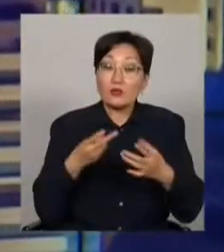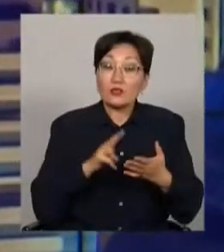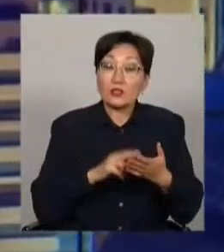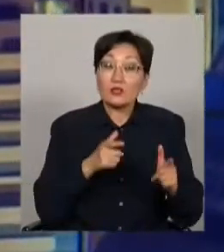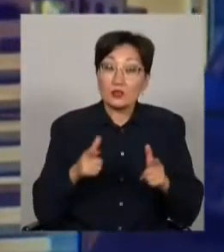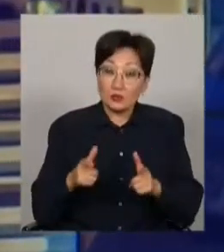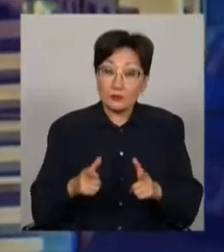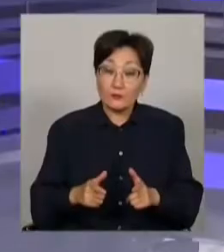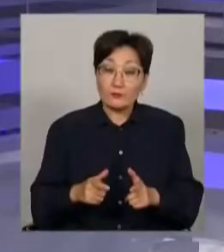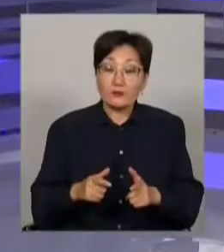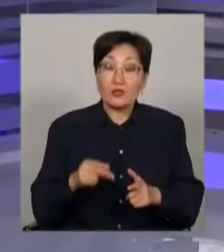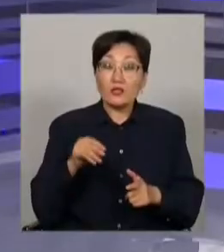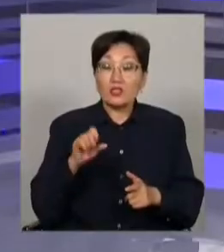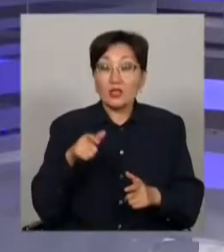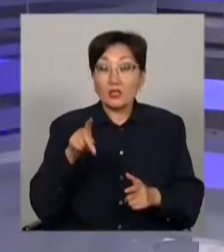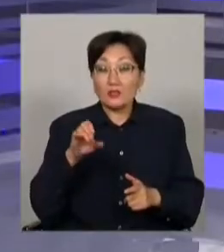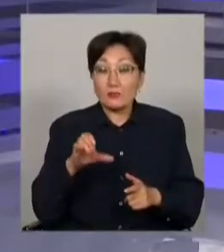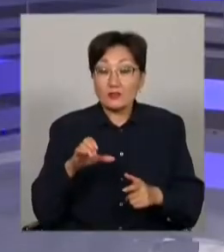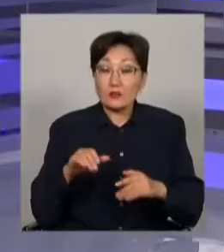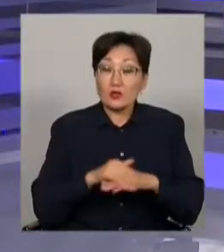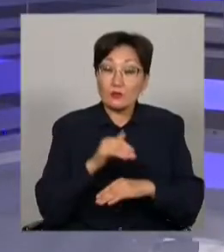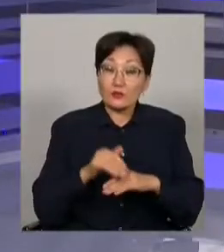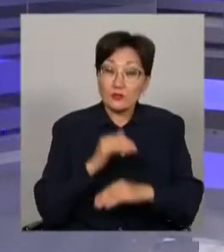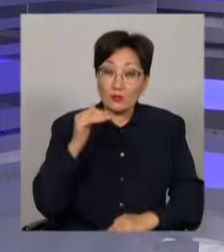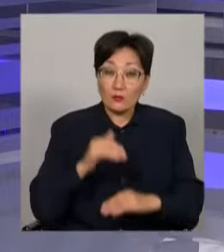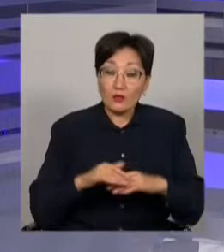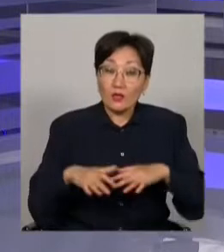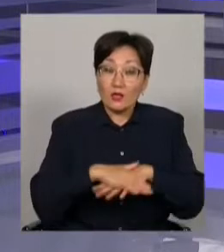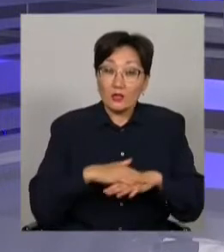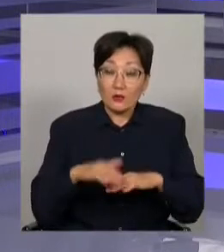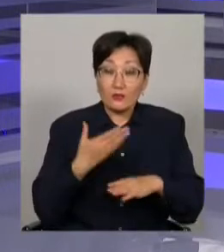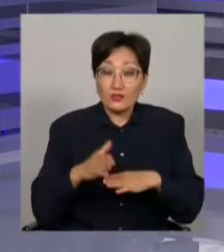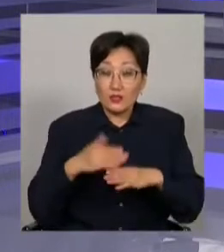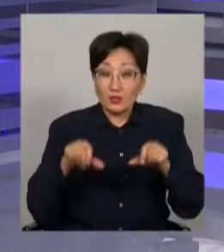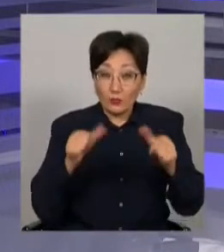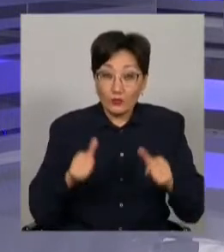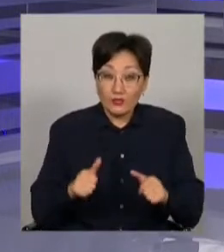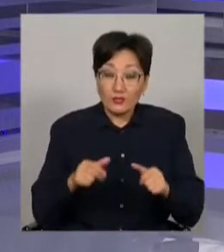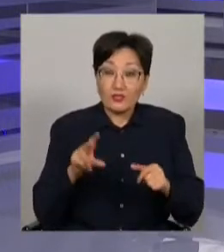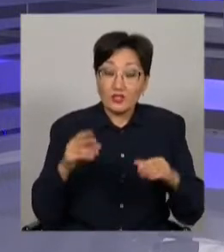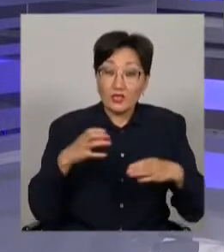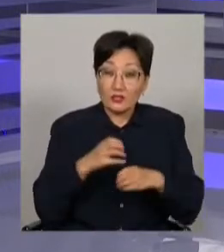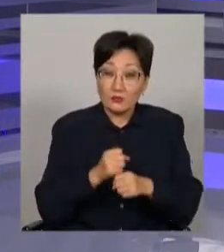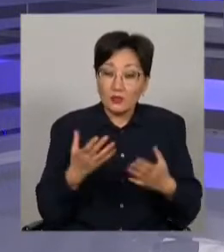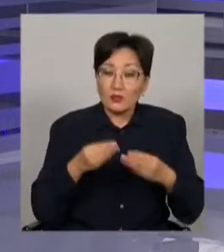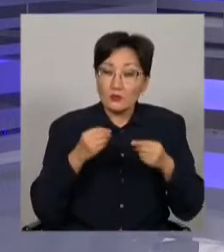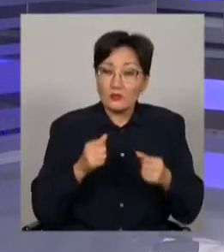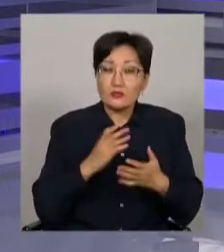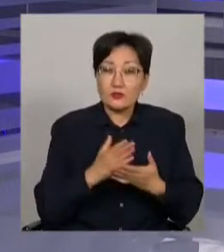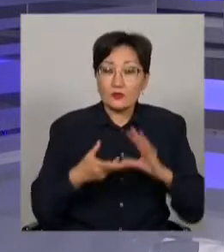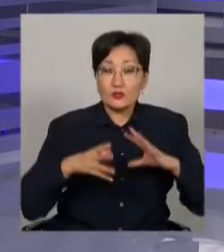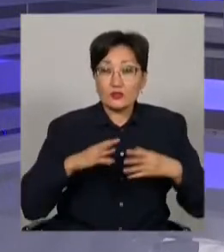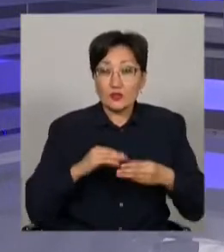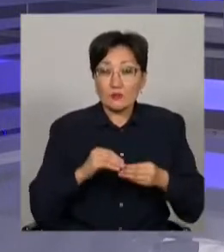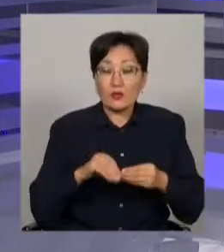екен. Жалғасбек мырза, қайырлы кеш. Халқымыз несие алуды азайтып жатыр екен. Бұған не әсер ету мүмкін? Жалпы